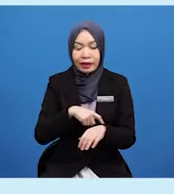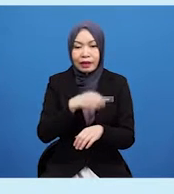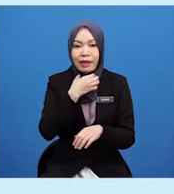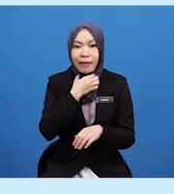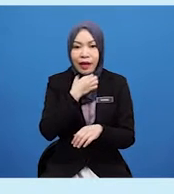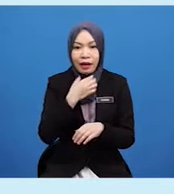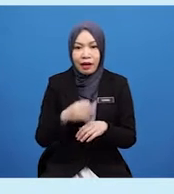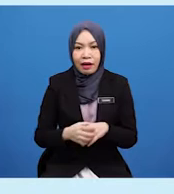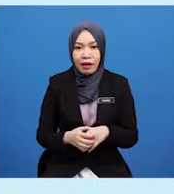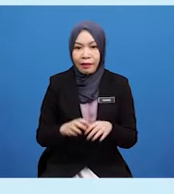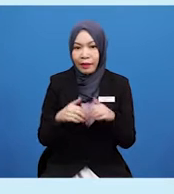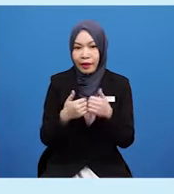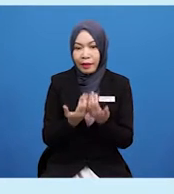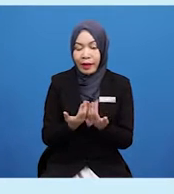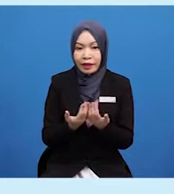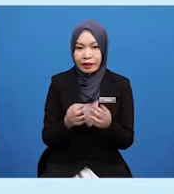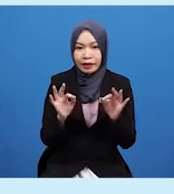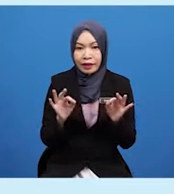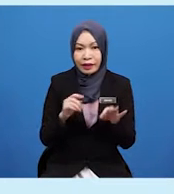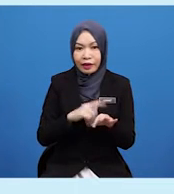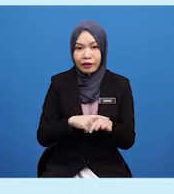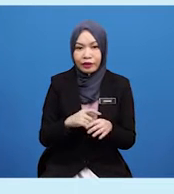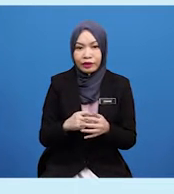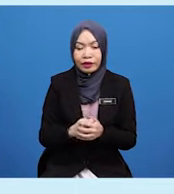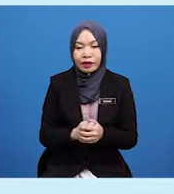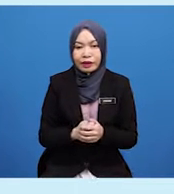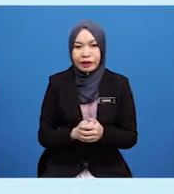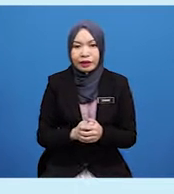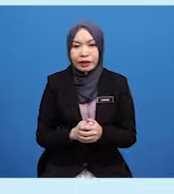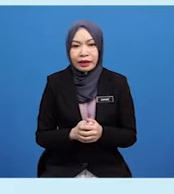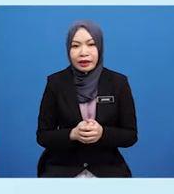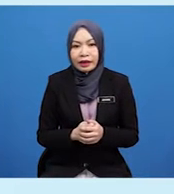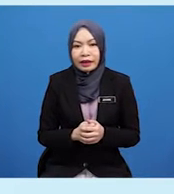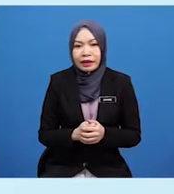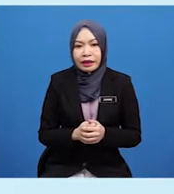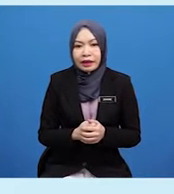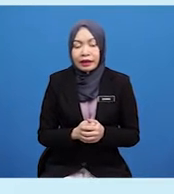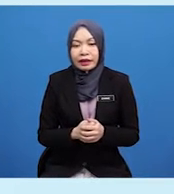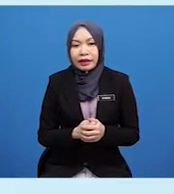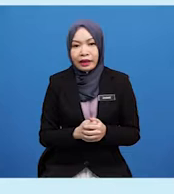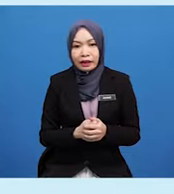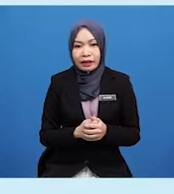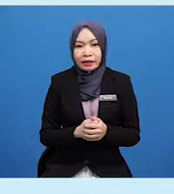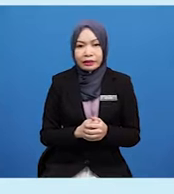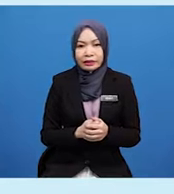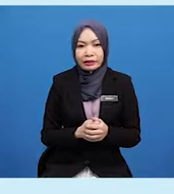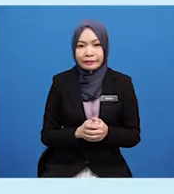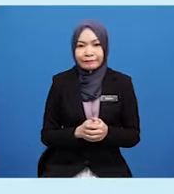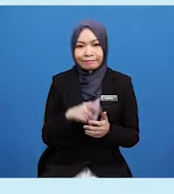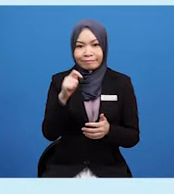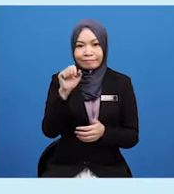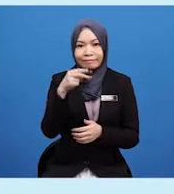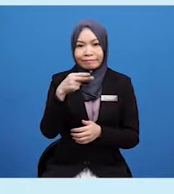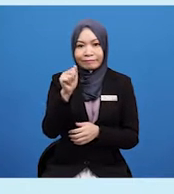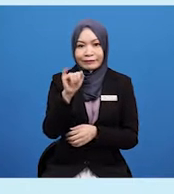di toilet Coba tunjukkan di atas betul y6a nya yalah banceng Dimanakah lokasi